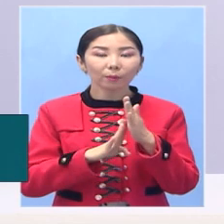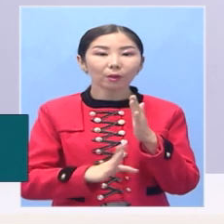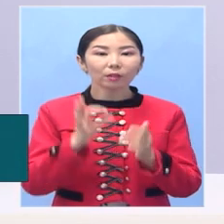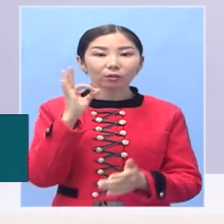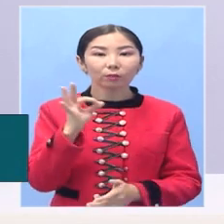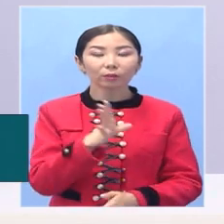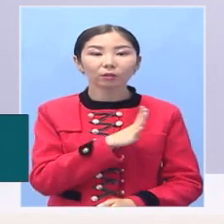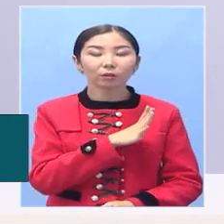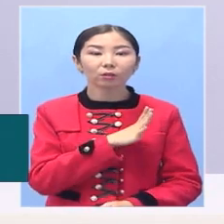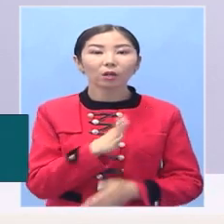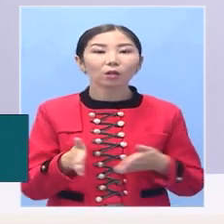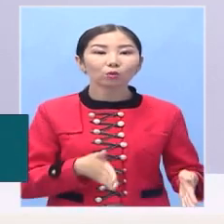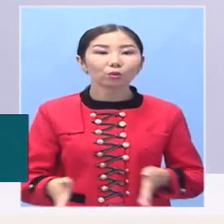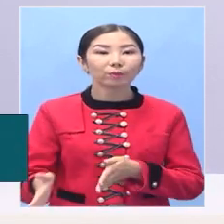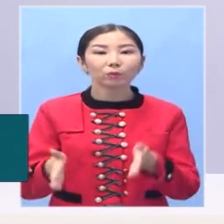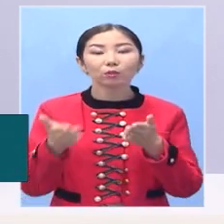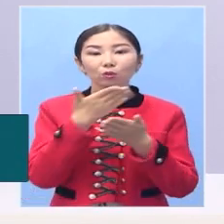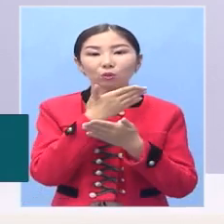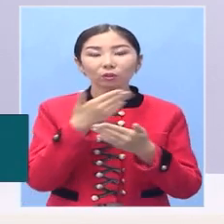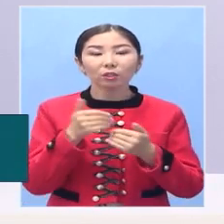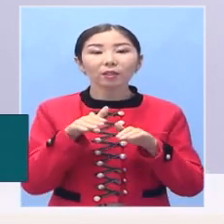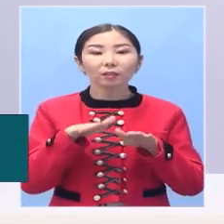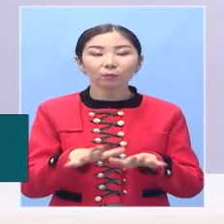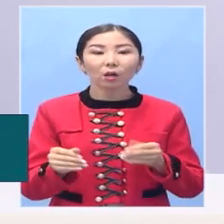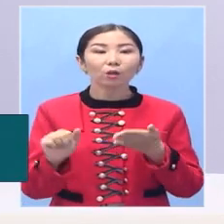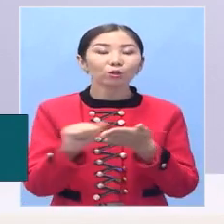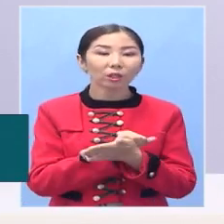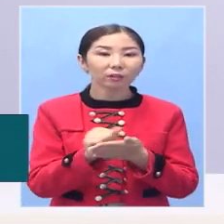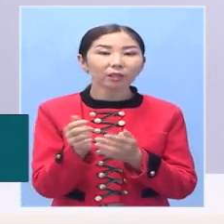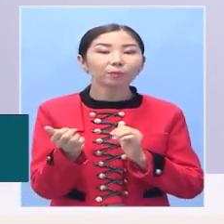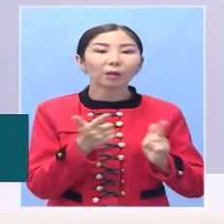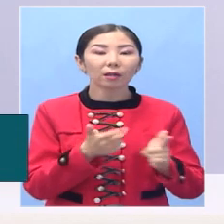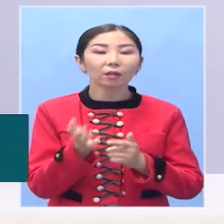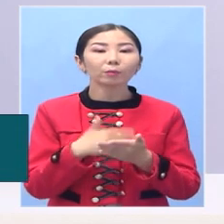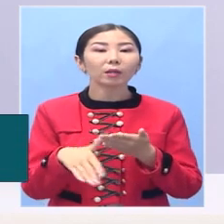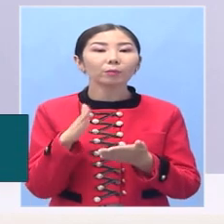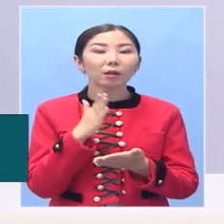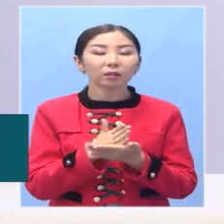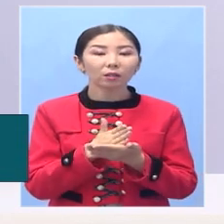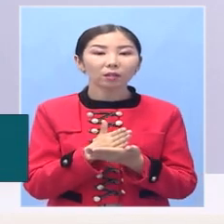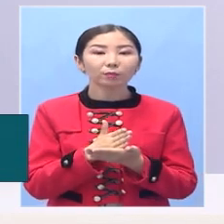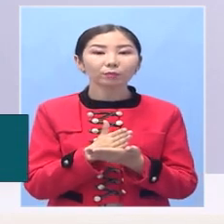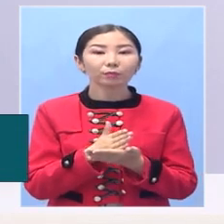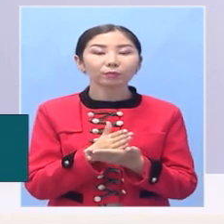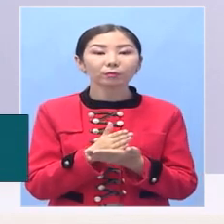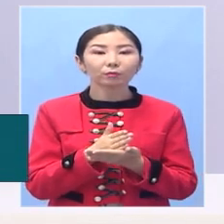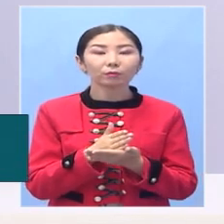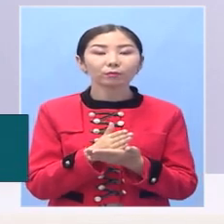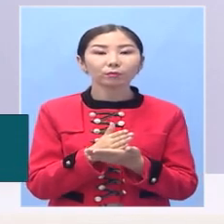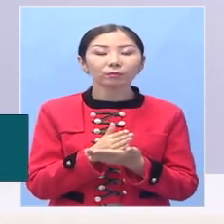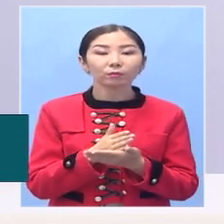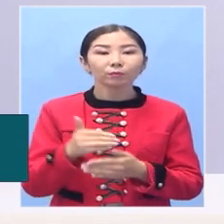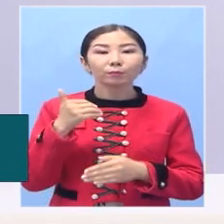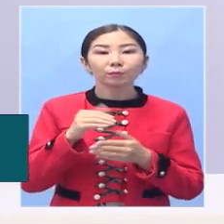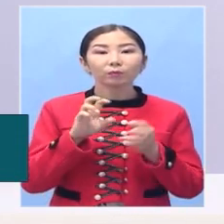жуық сол жол жоқ жерлердің жобалық сметалық құжаттамалары дайын тұр. Полностью жаңағы сараптама